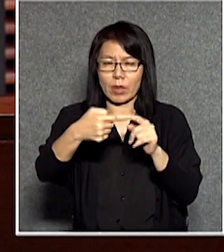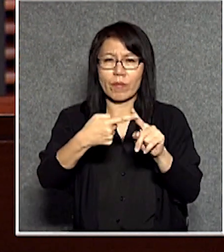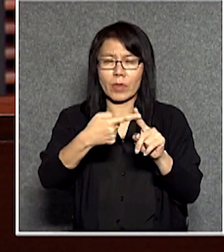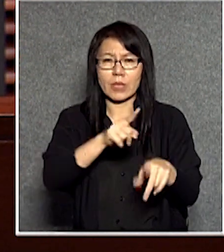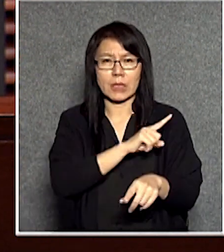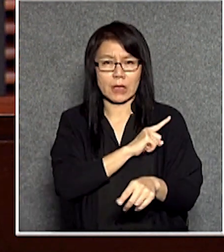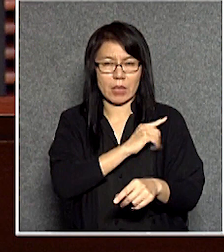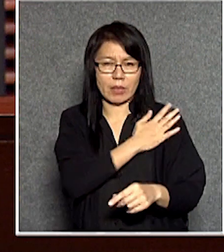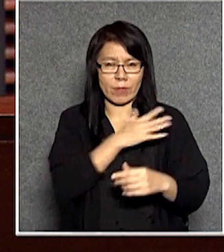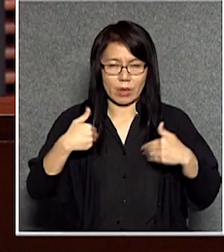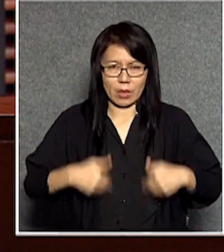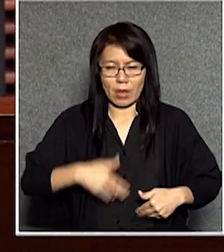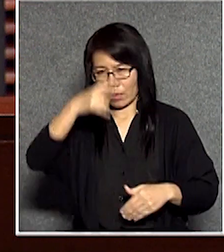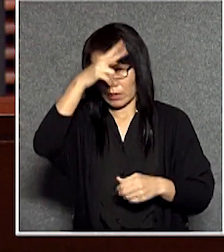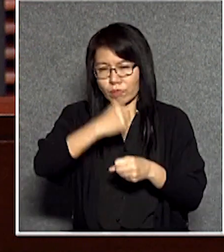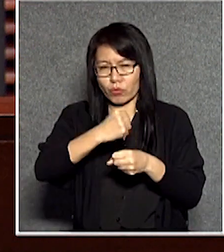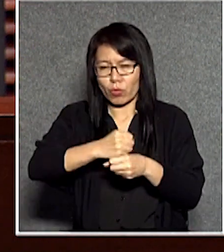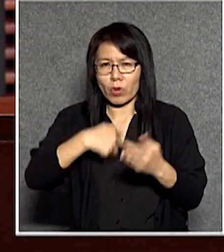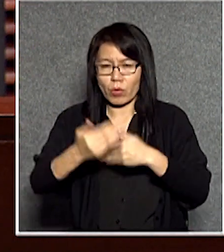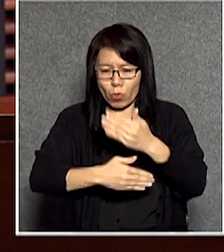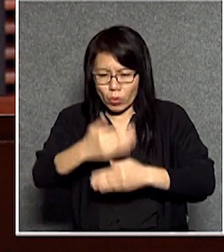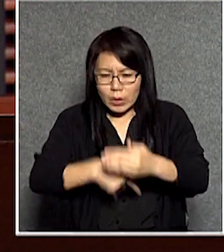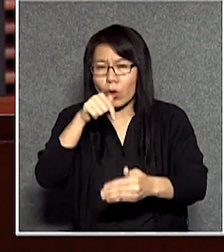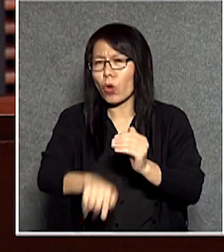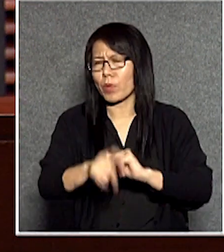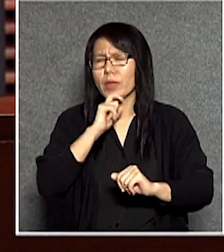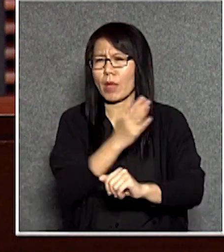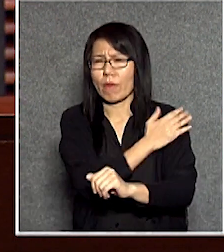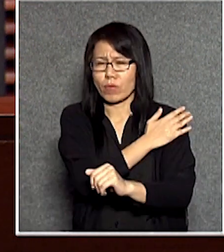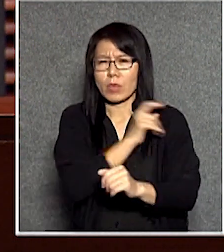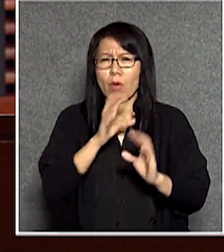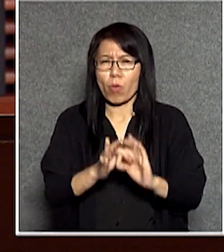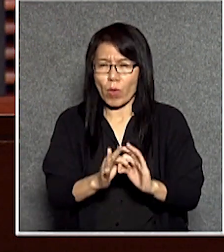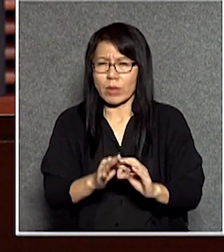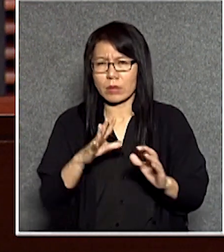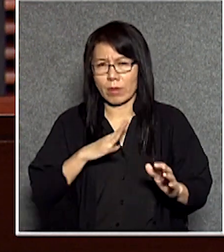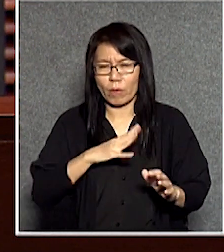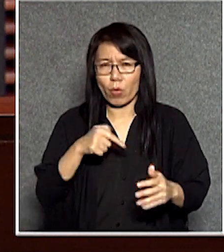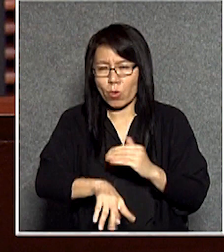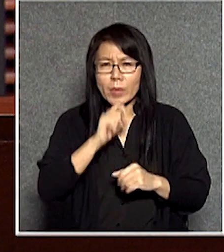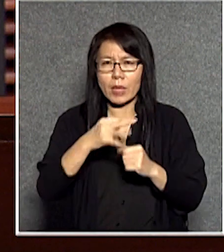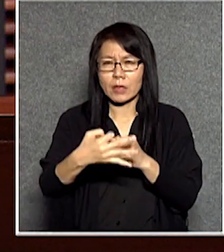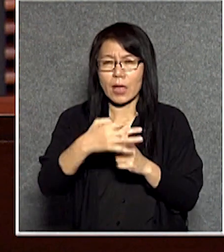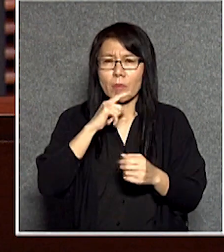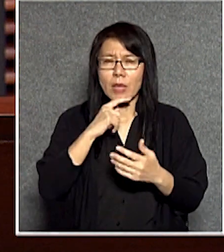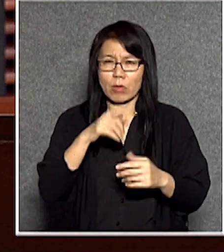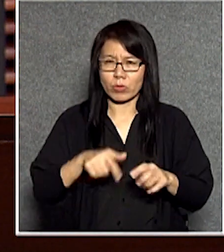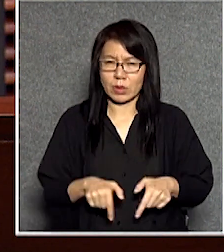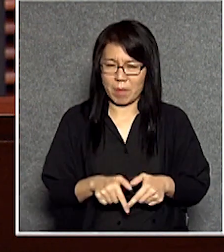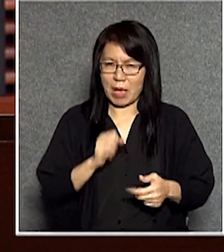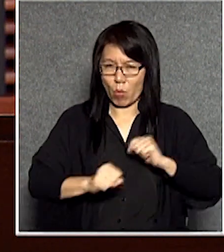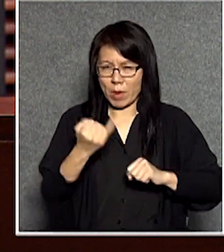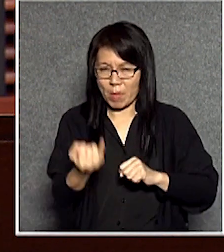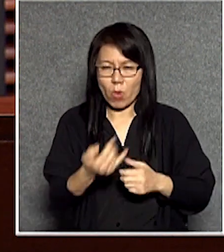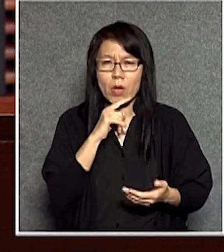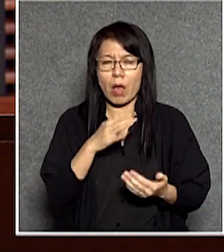人員；二、在執行公職的過程中與在其公職有關的情況下；三、蓄意作出行為失當